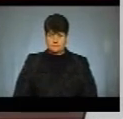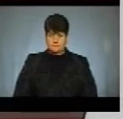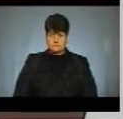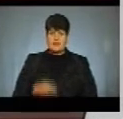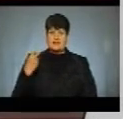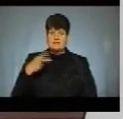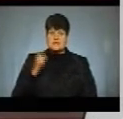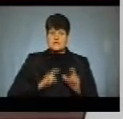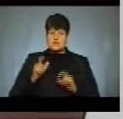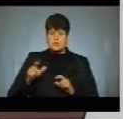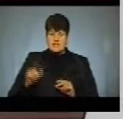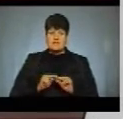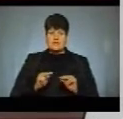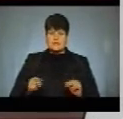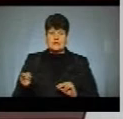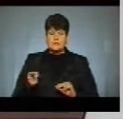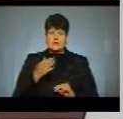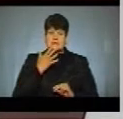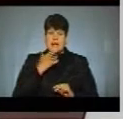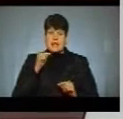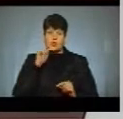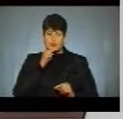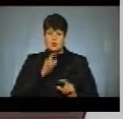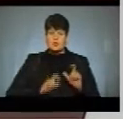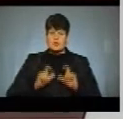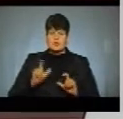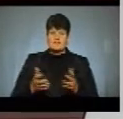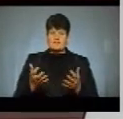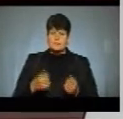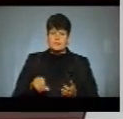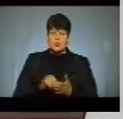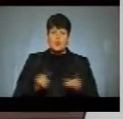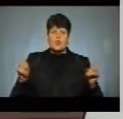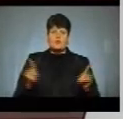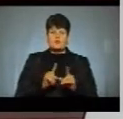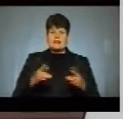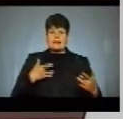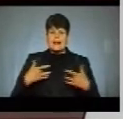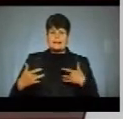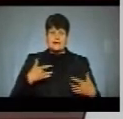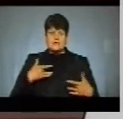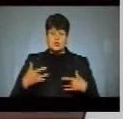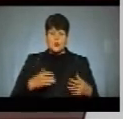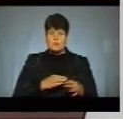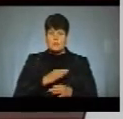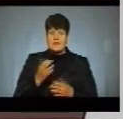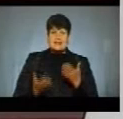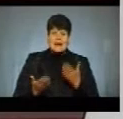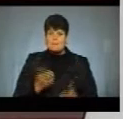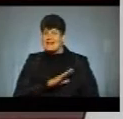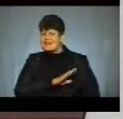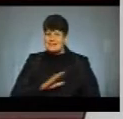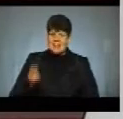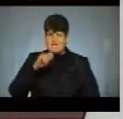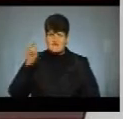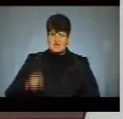20 студентів та викладачів Тернопільського національного економічного університету взяли участь у музично-театралізованому проєкті «Якби не війна». Це